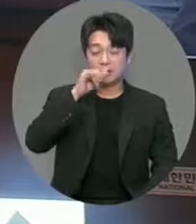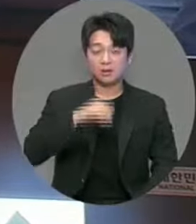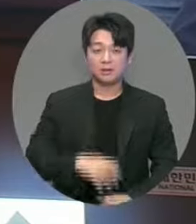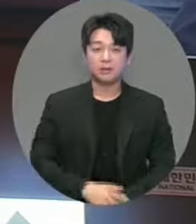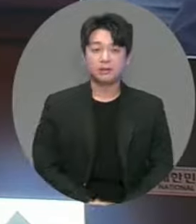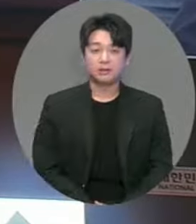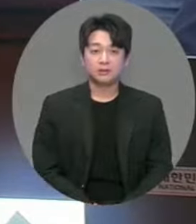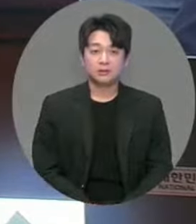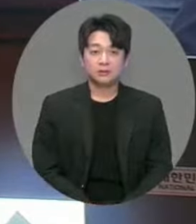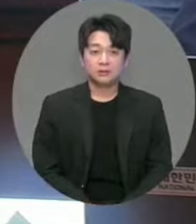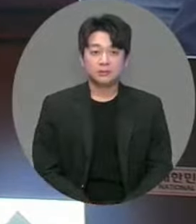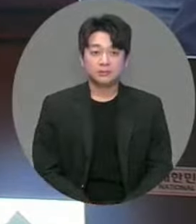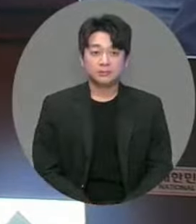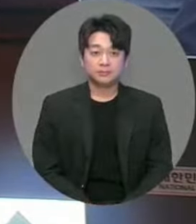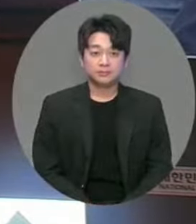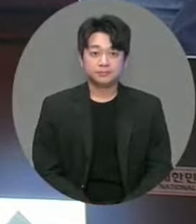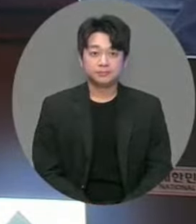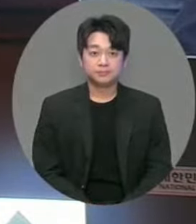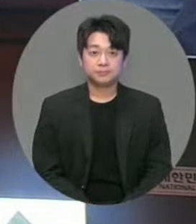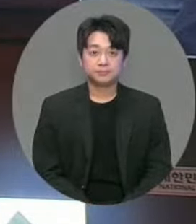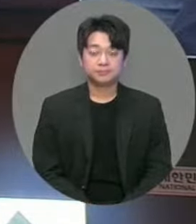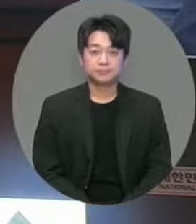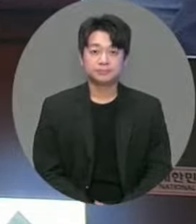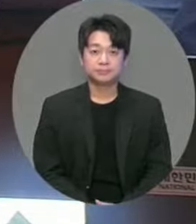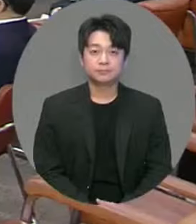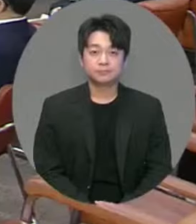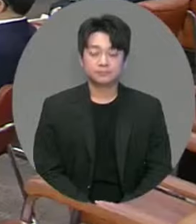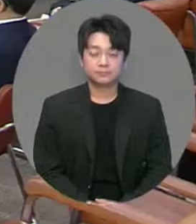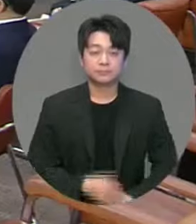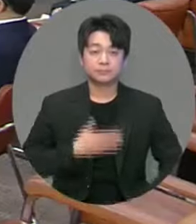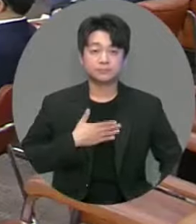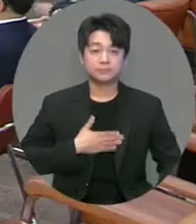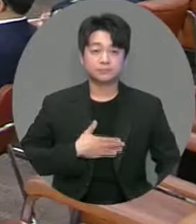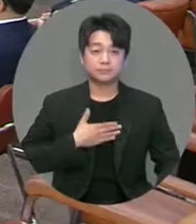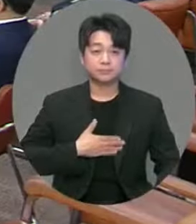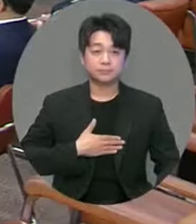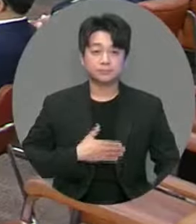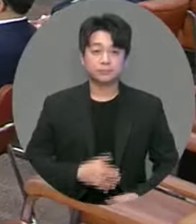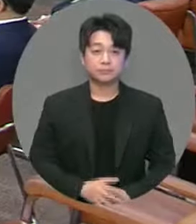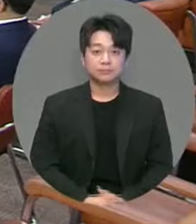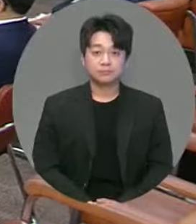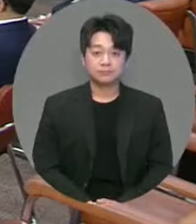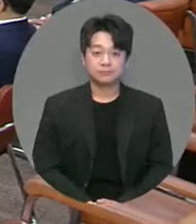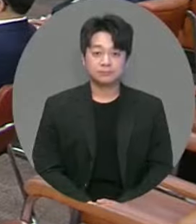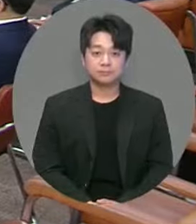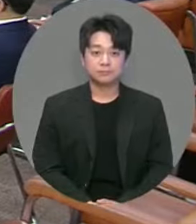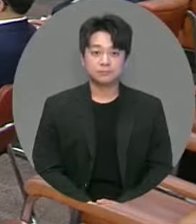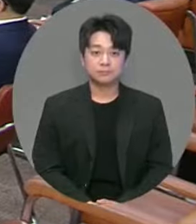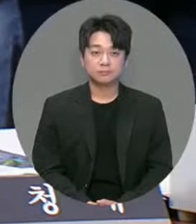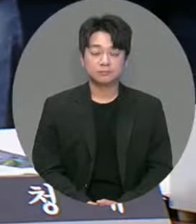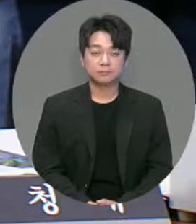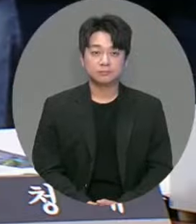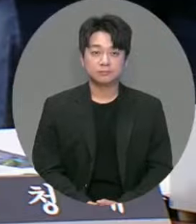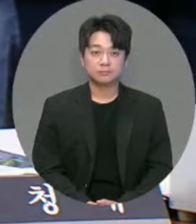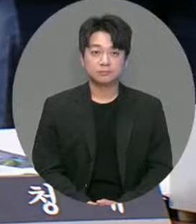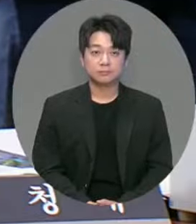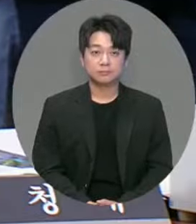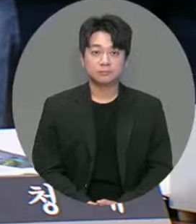일단 지금 그런 상태입니다. 네, 들었고요. 그 전현 의원님은